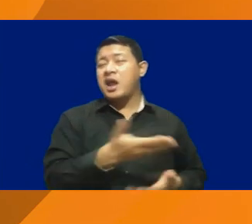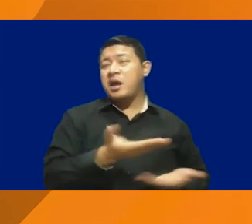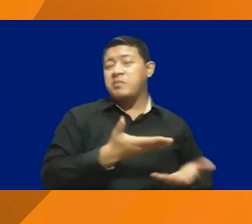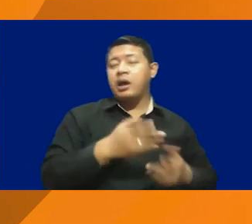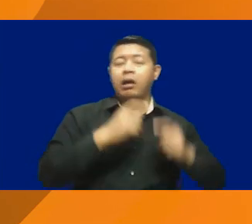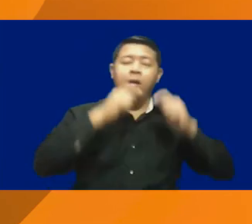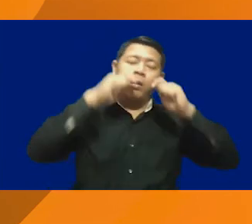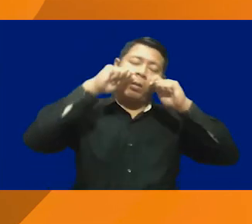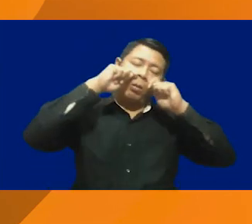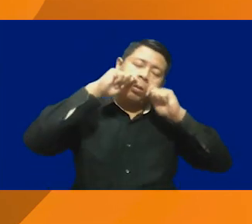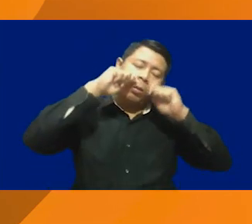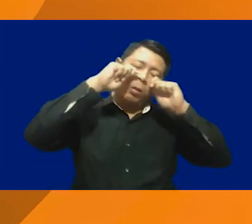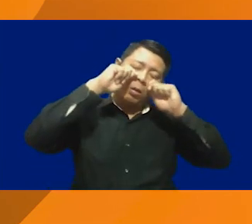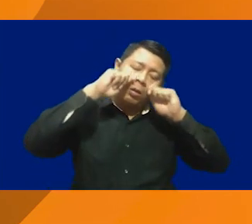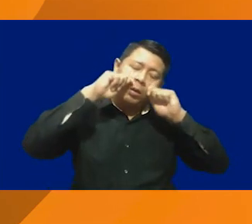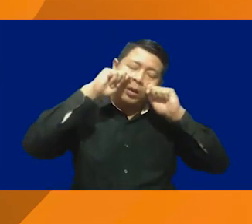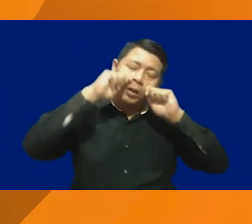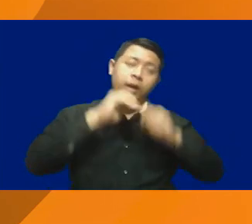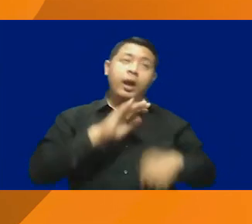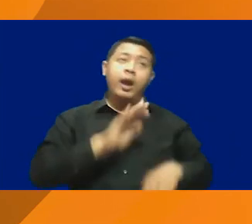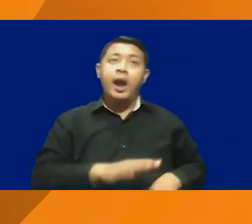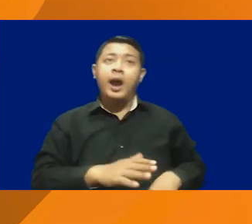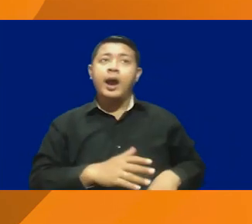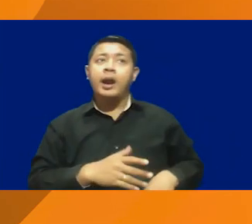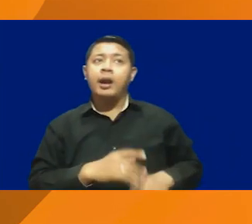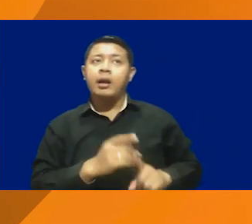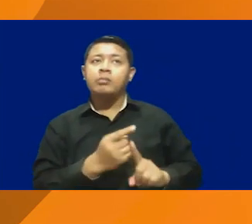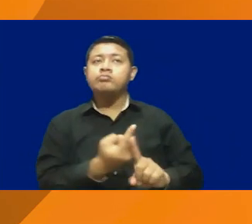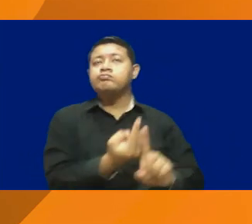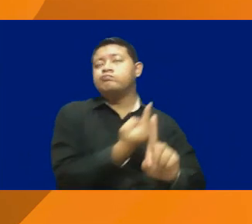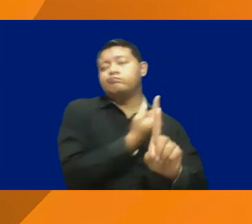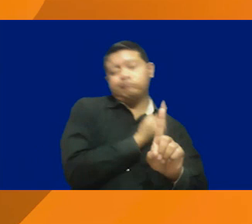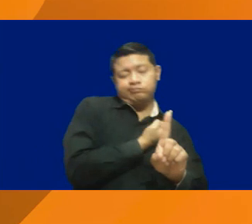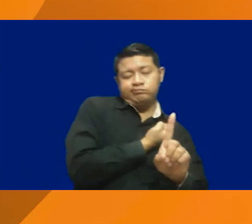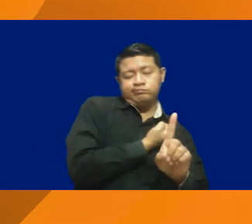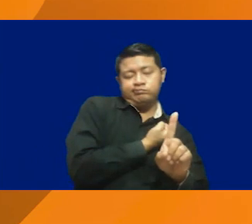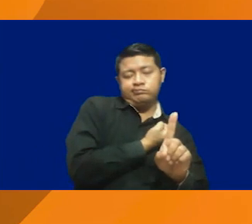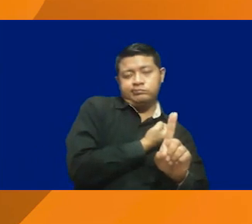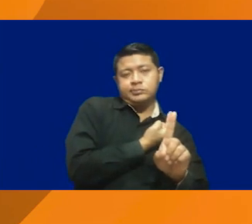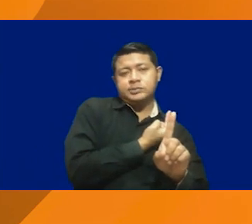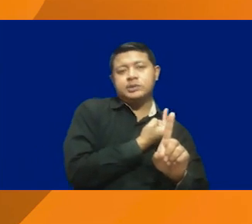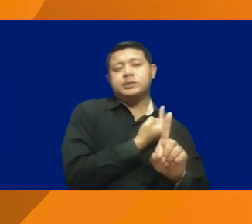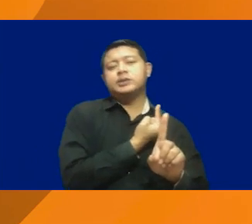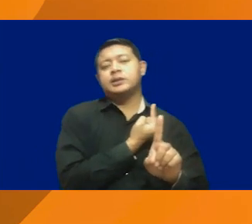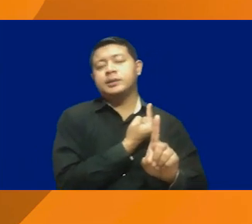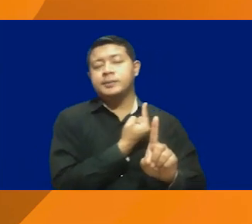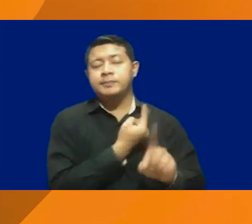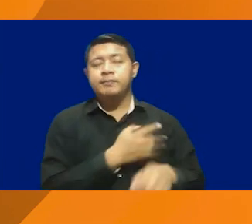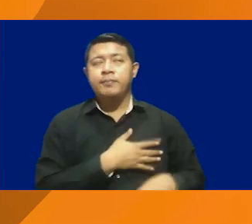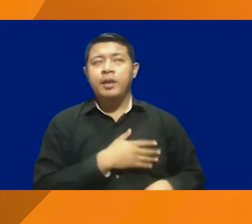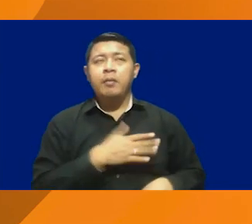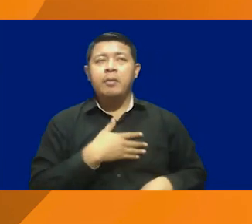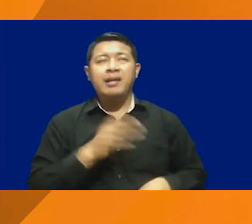bernilai? Anak biasanya akan menangis. Anak biasanya akan menyendiri.